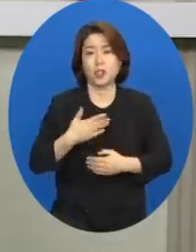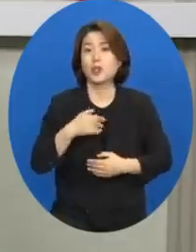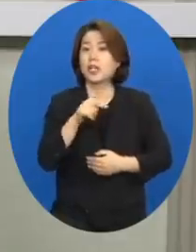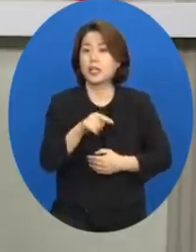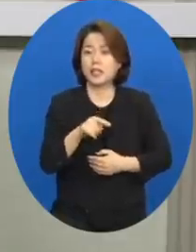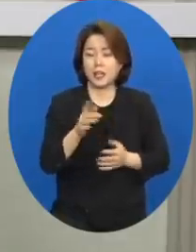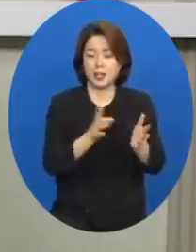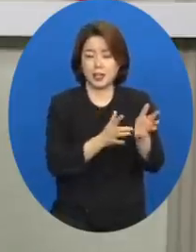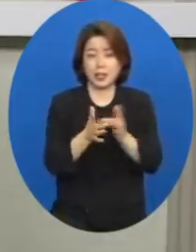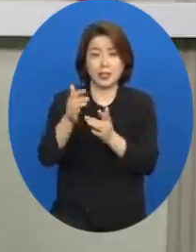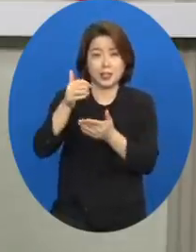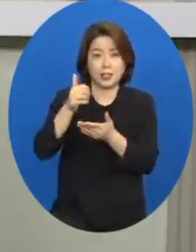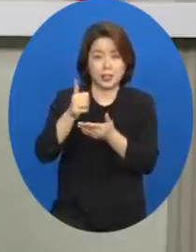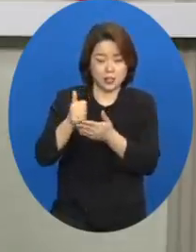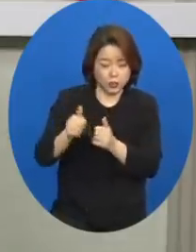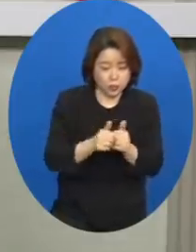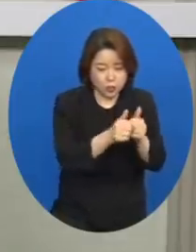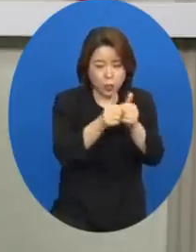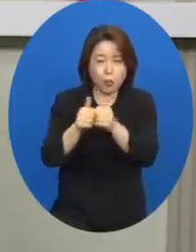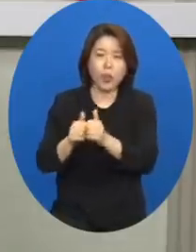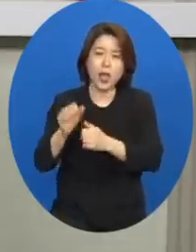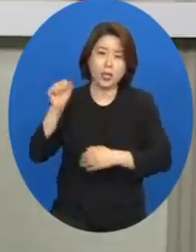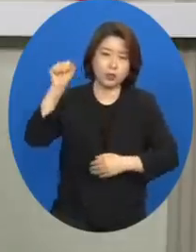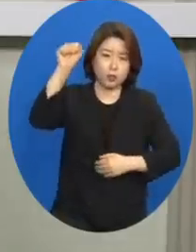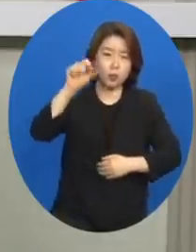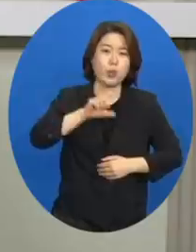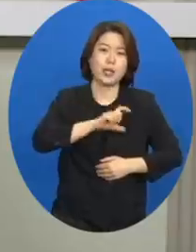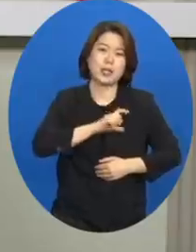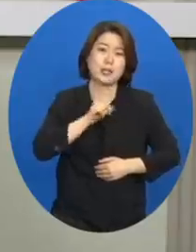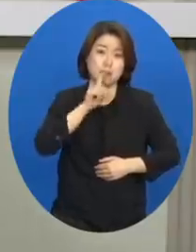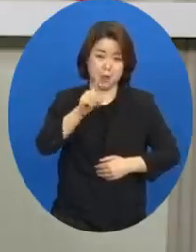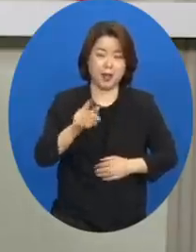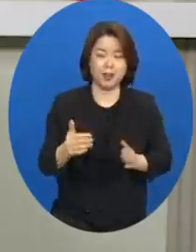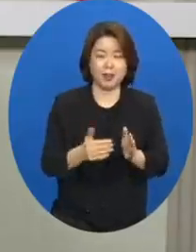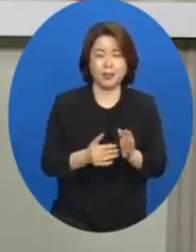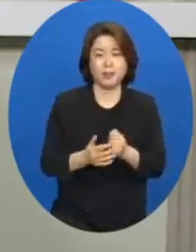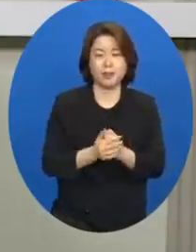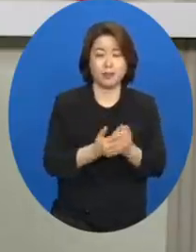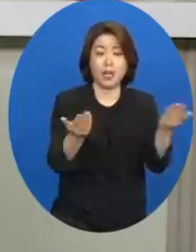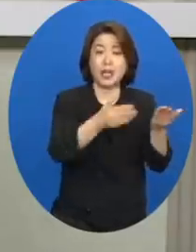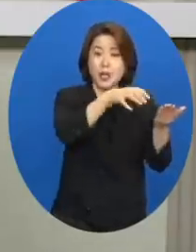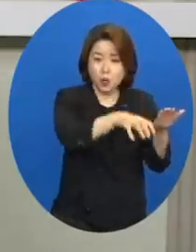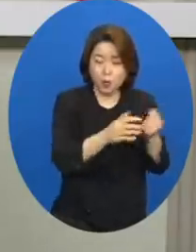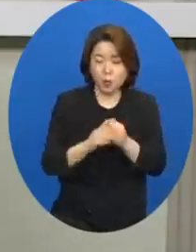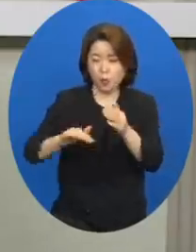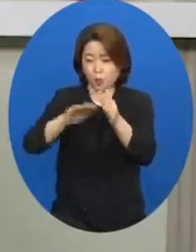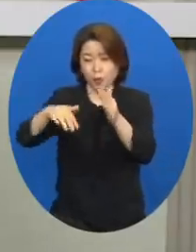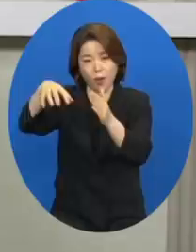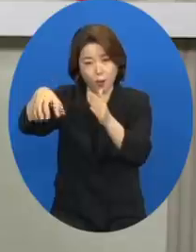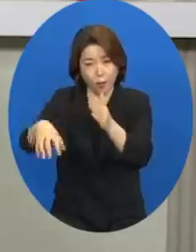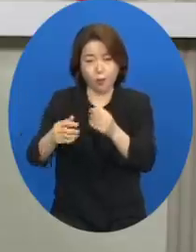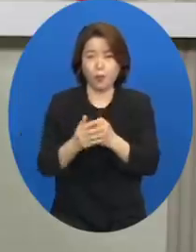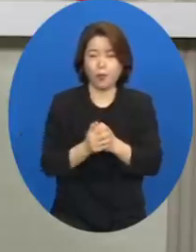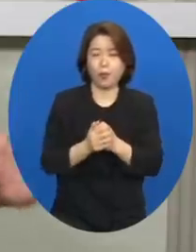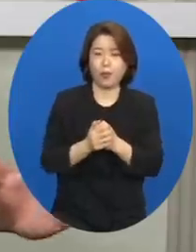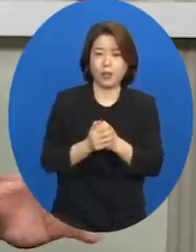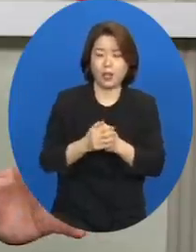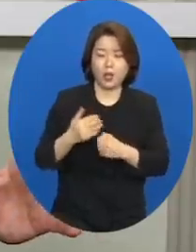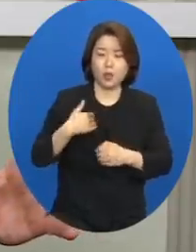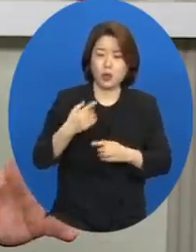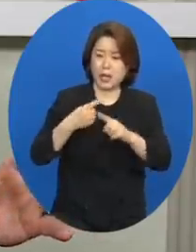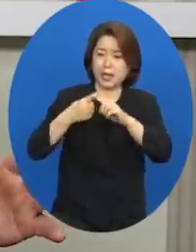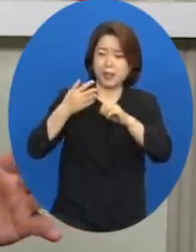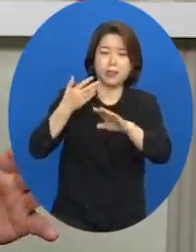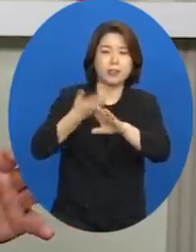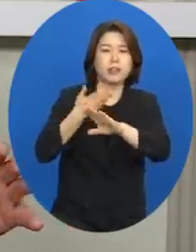예수 동행 운동이라고 그렇게 이름을 붙였습니다 직장에서 든 가정에서 든 우리가 다른 교회와